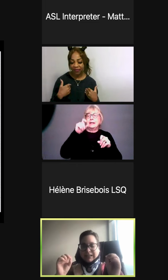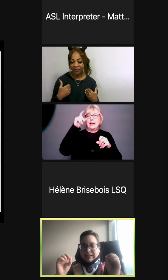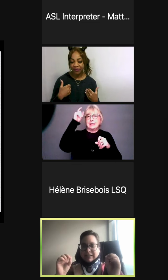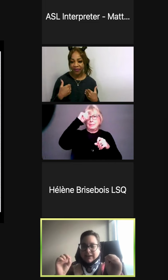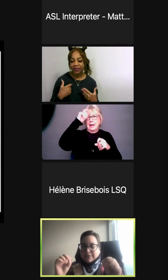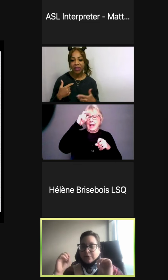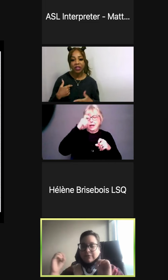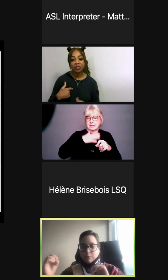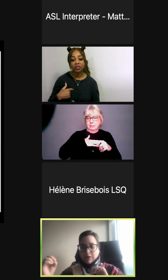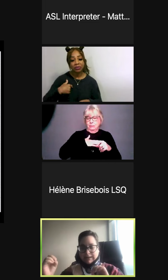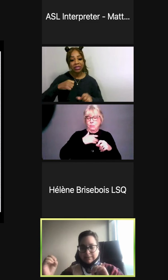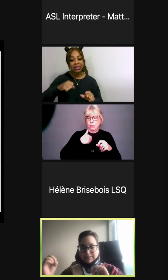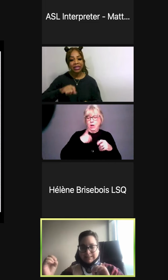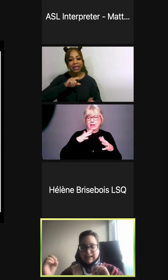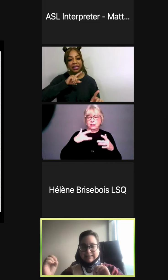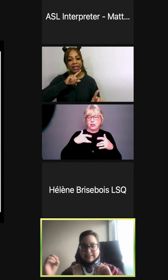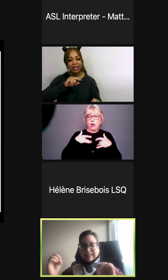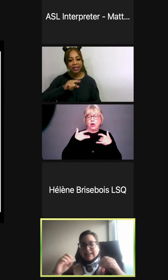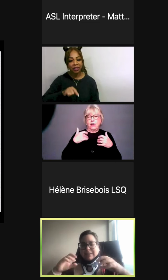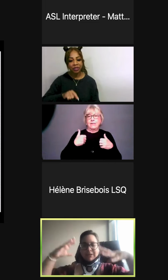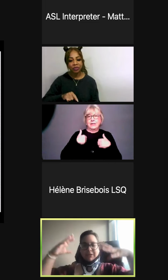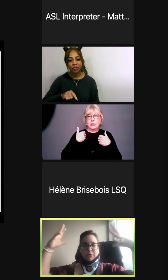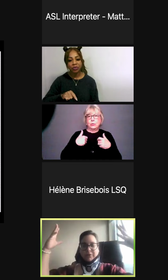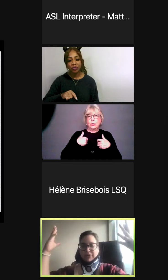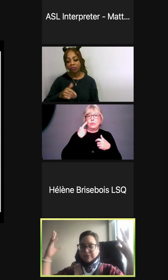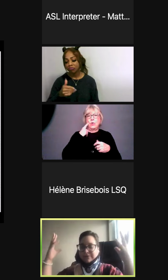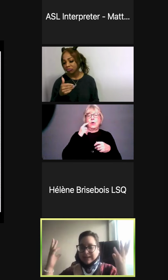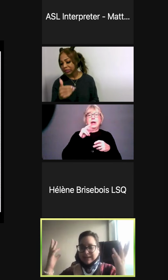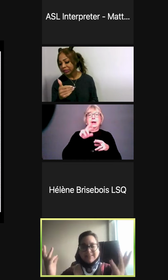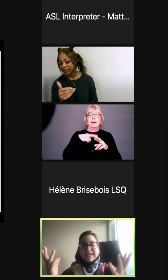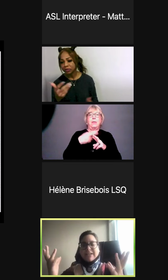vécues pour qu puisse répondre à cette question, à savoir